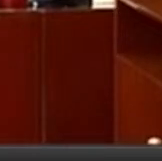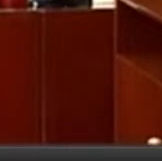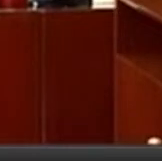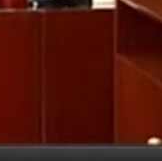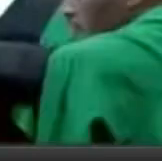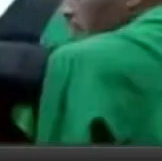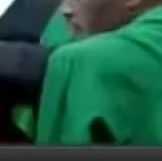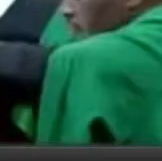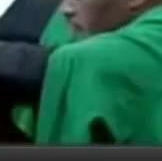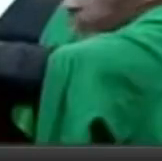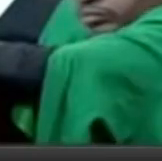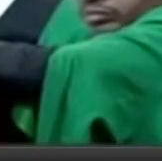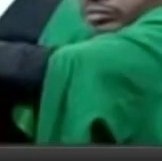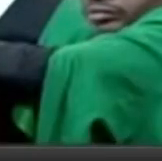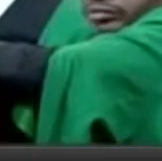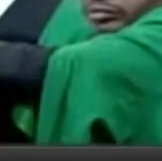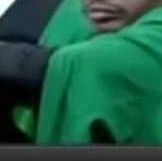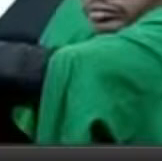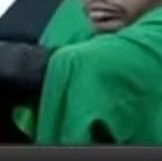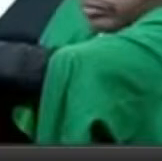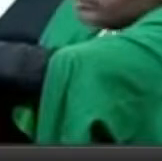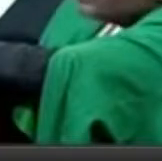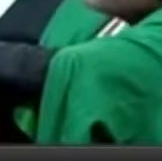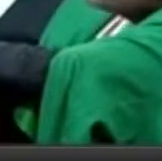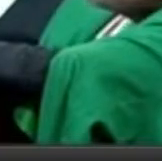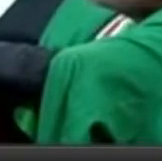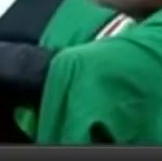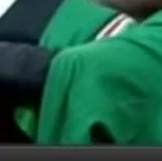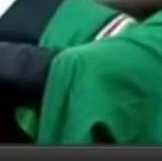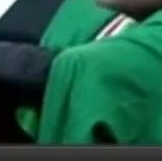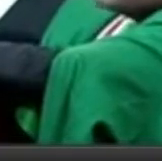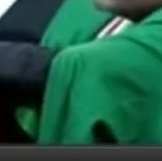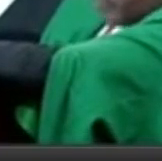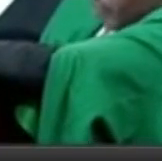Sotik Francis Kibiagon Arab Sige.